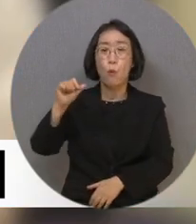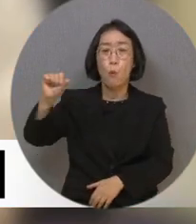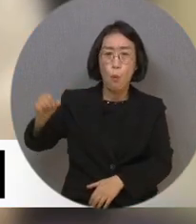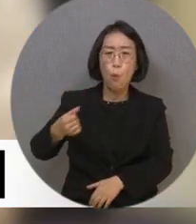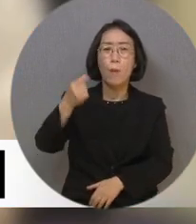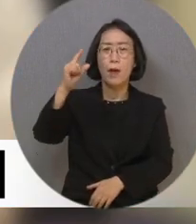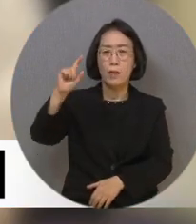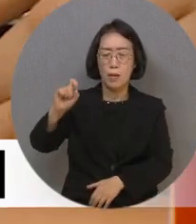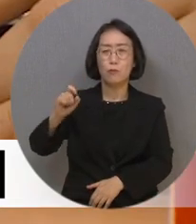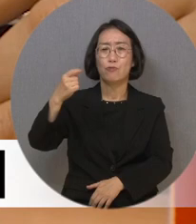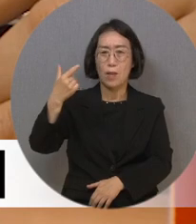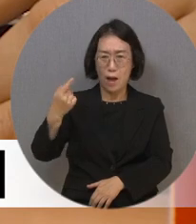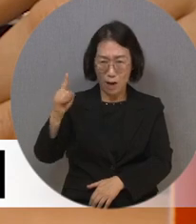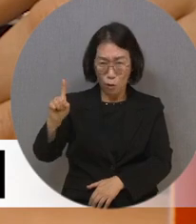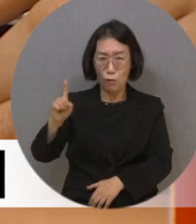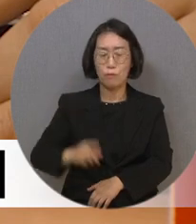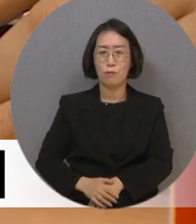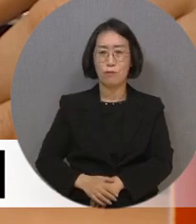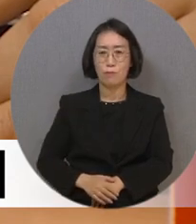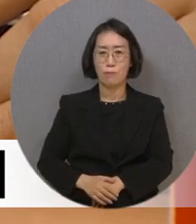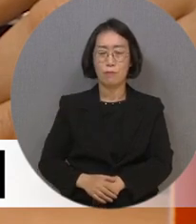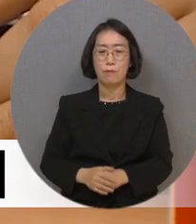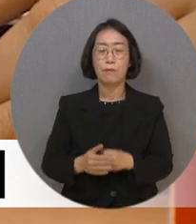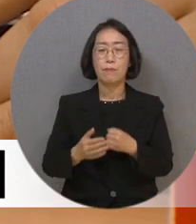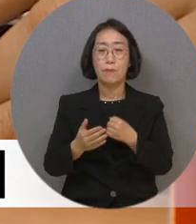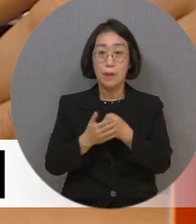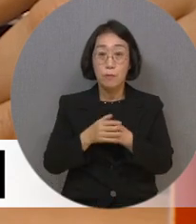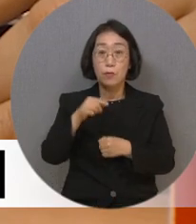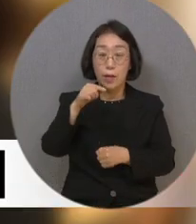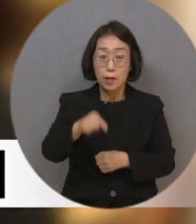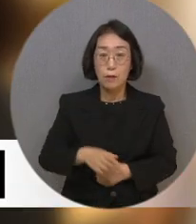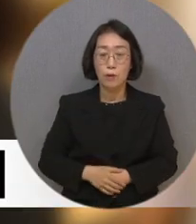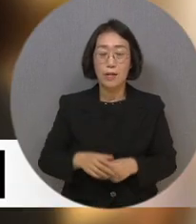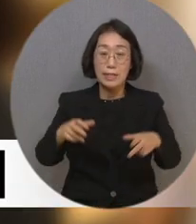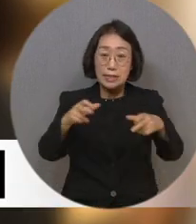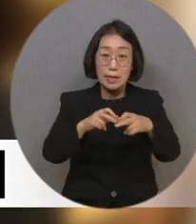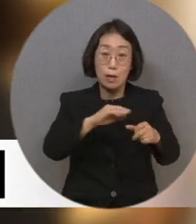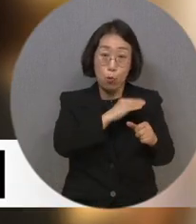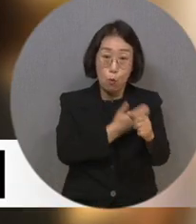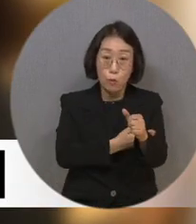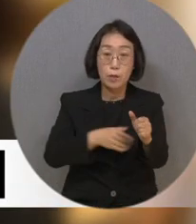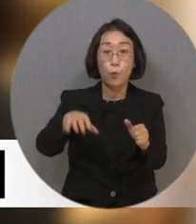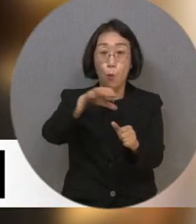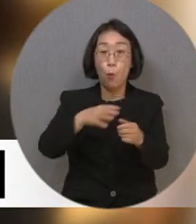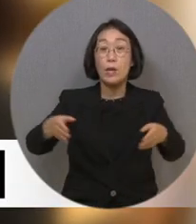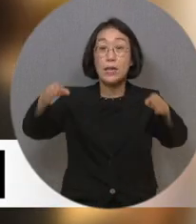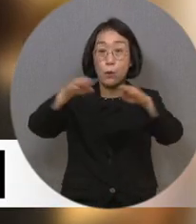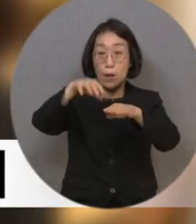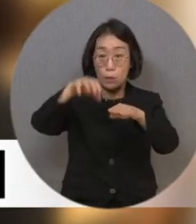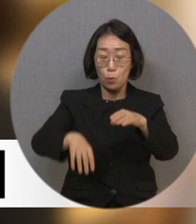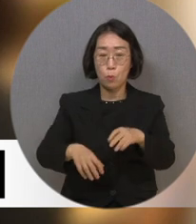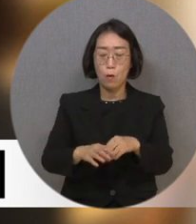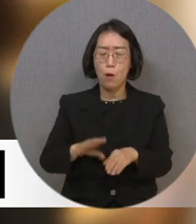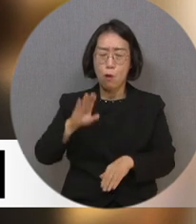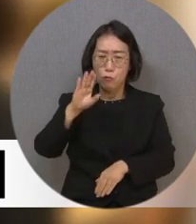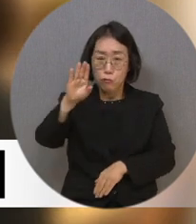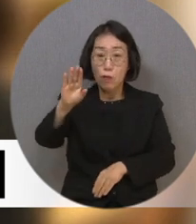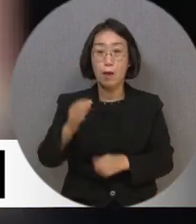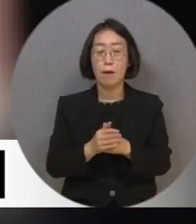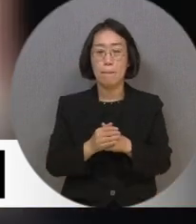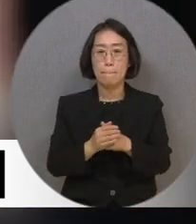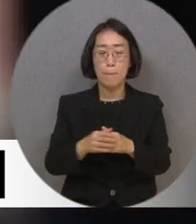건으로 가장 적게 나타났습니다 이에 개정하는 장애인 권익 옹호 기관이 피해 장애인의 사후 관리를